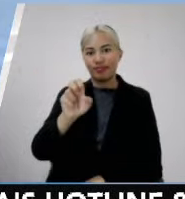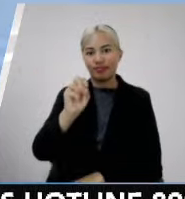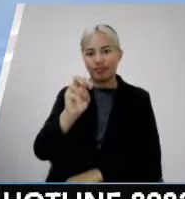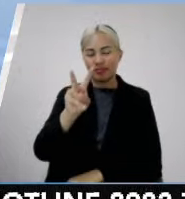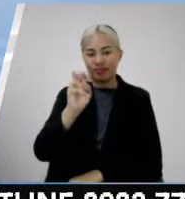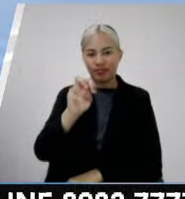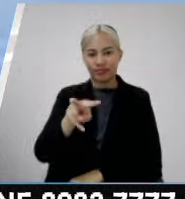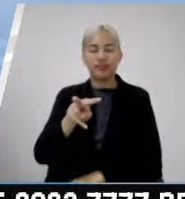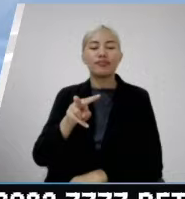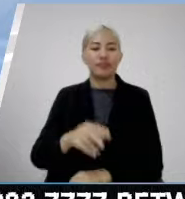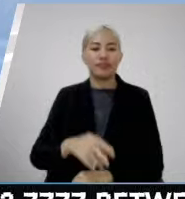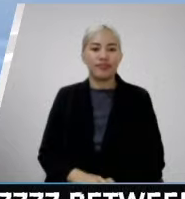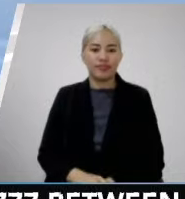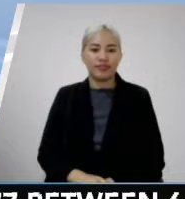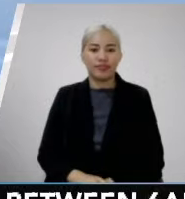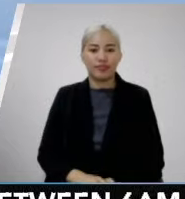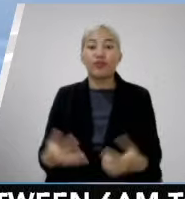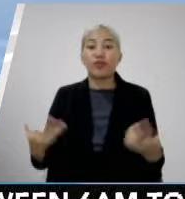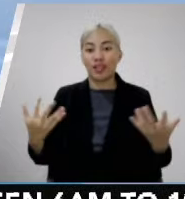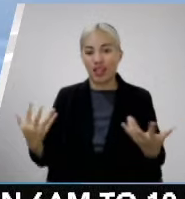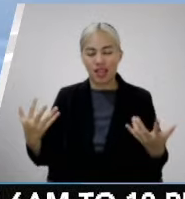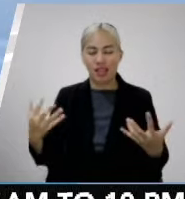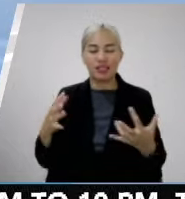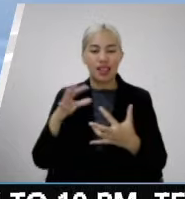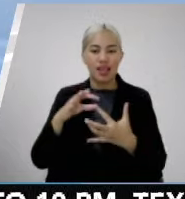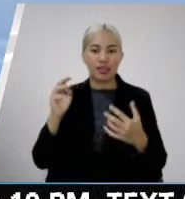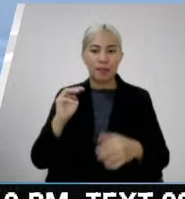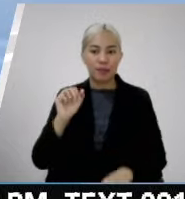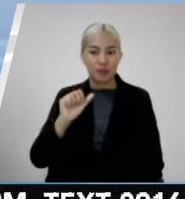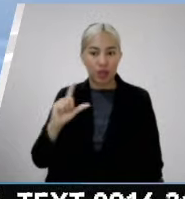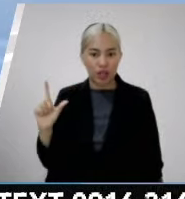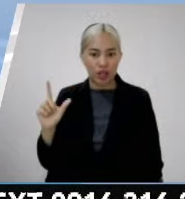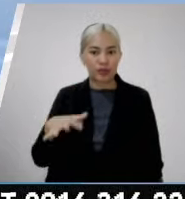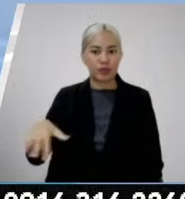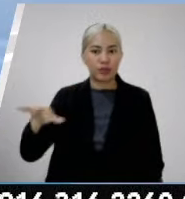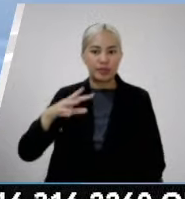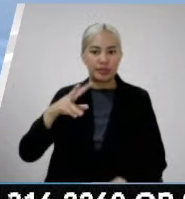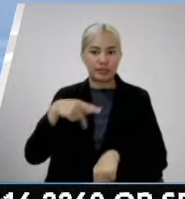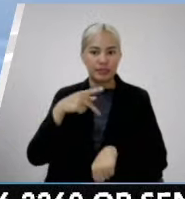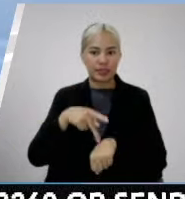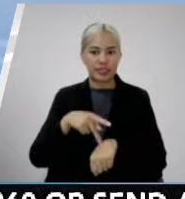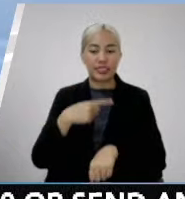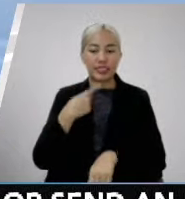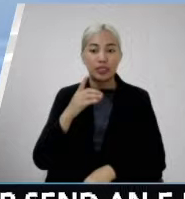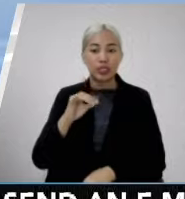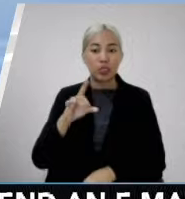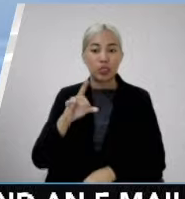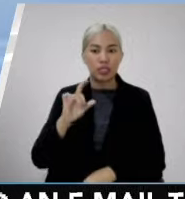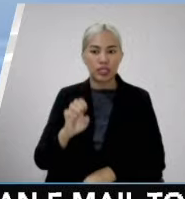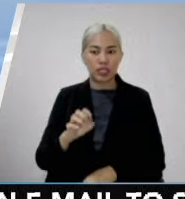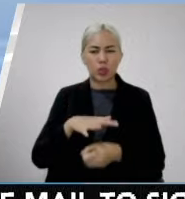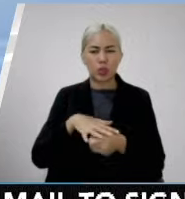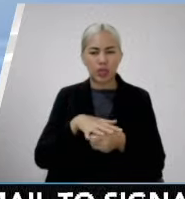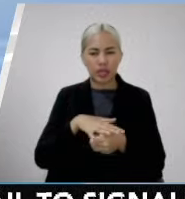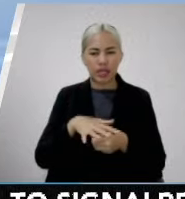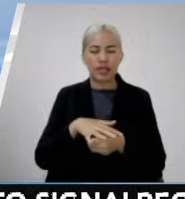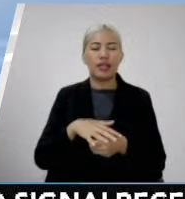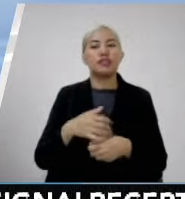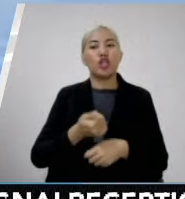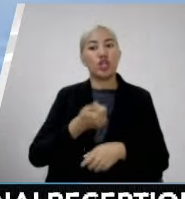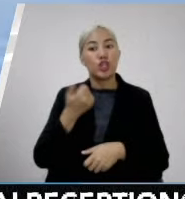mga Piling Mall at job fair sites sa buong bansa. Ayon sa DOLE, mga local and overseas vacancies ang pupwedeng